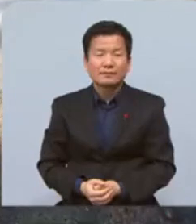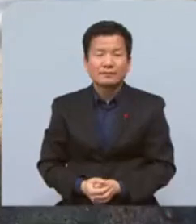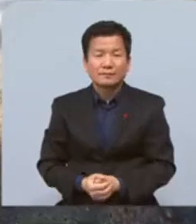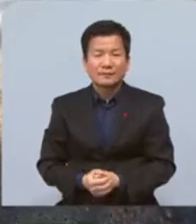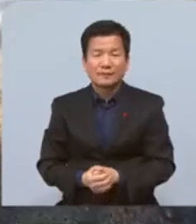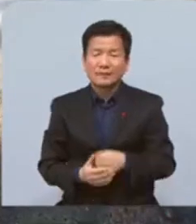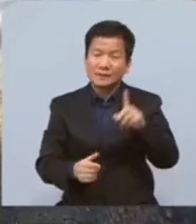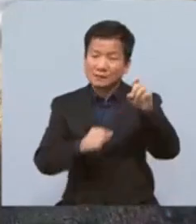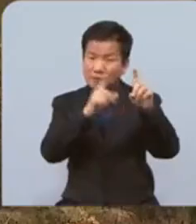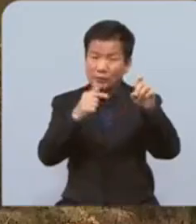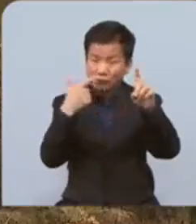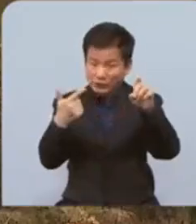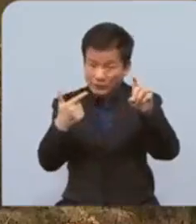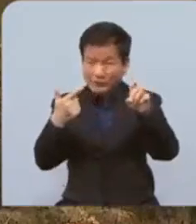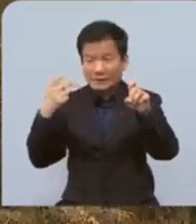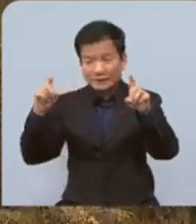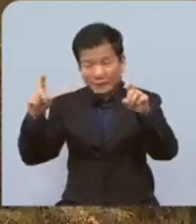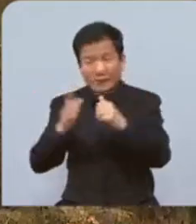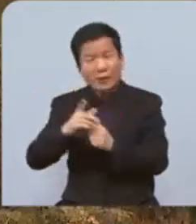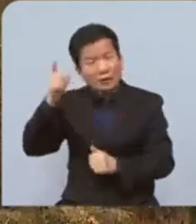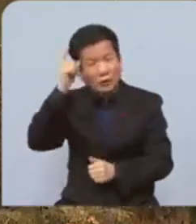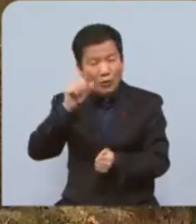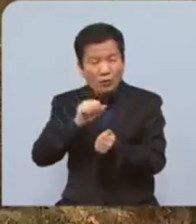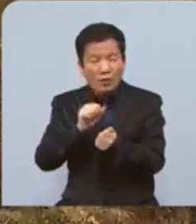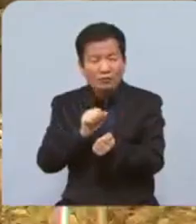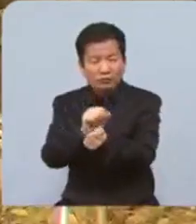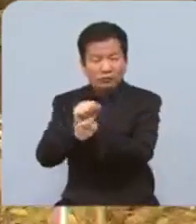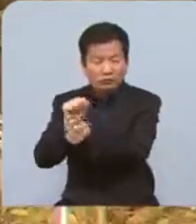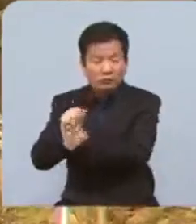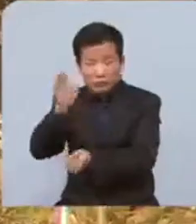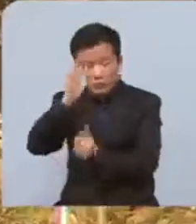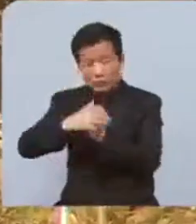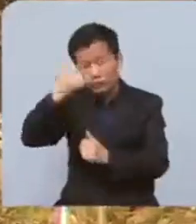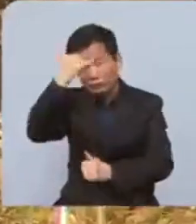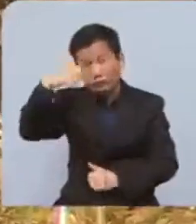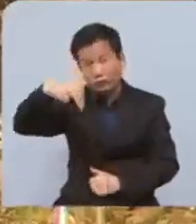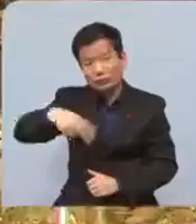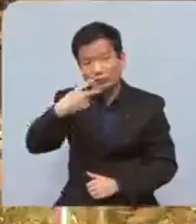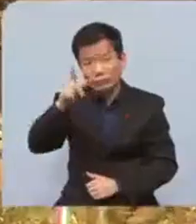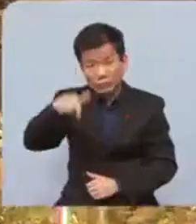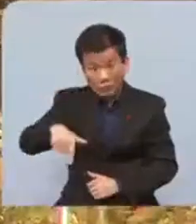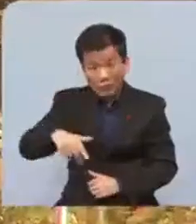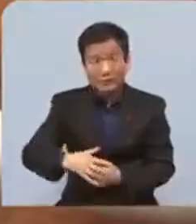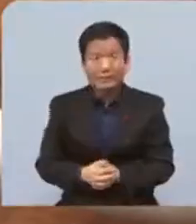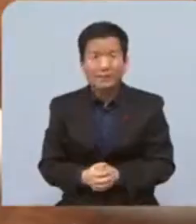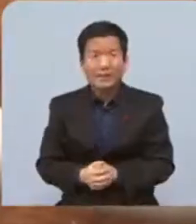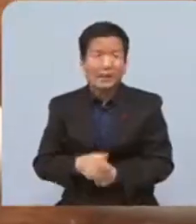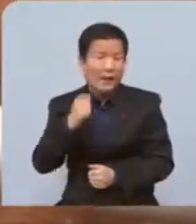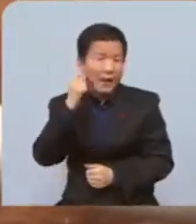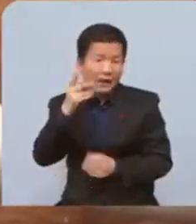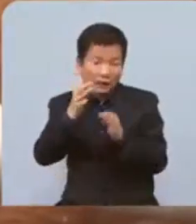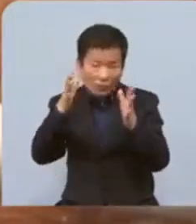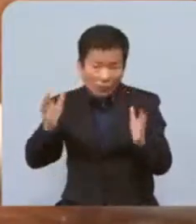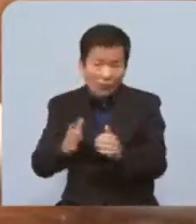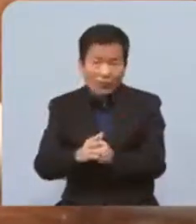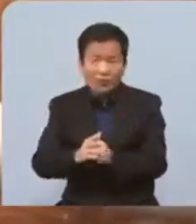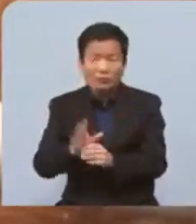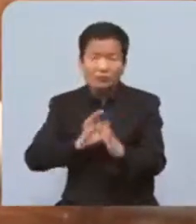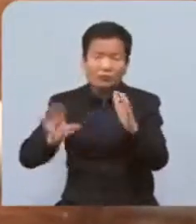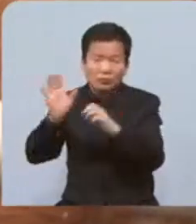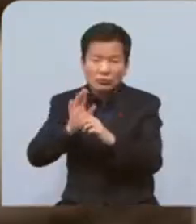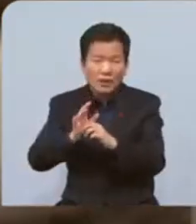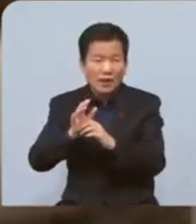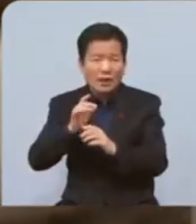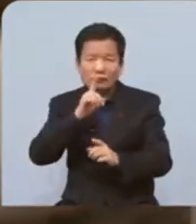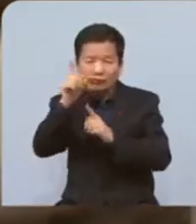지난달 6일과 11일 잇따라 소 럼피스킨이 발생했던 충주시 주덕읍. 이후 한 달 가까이 추가 의심